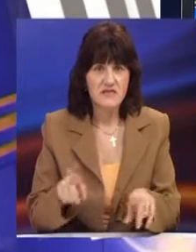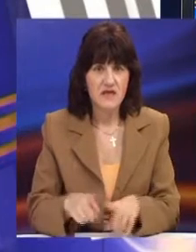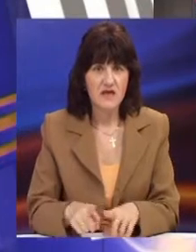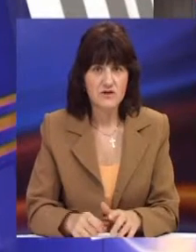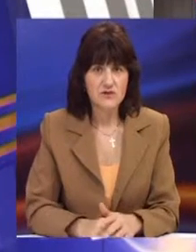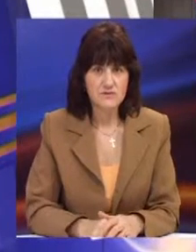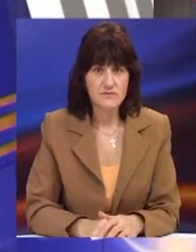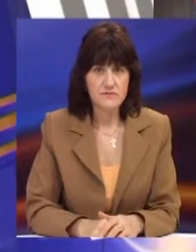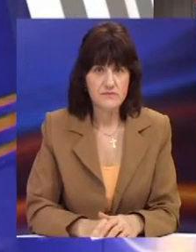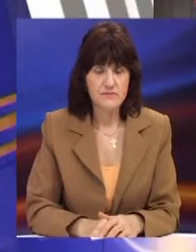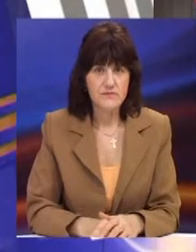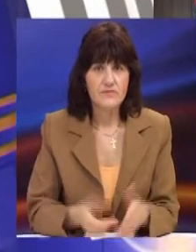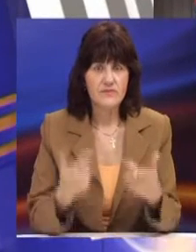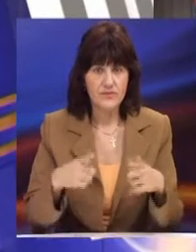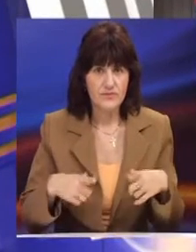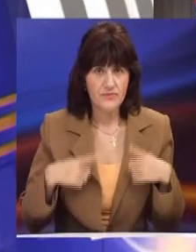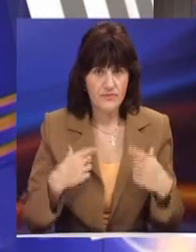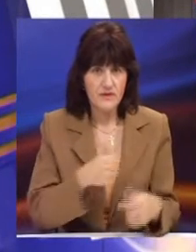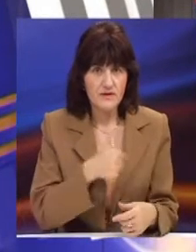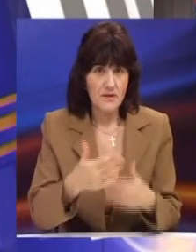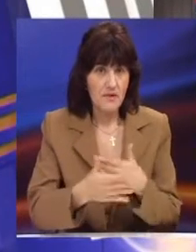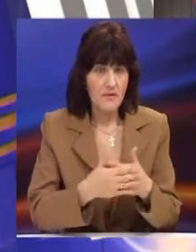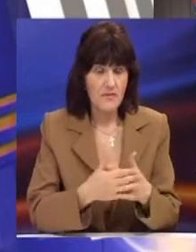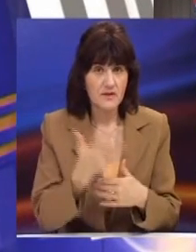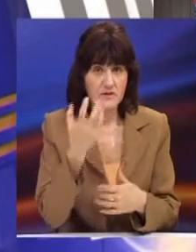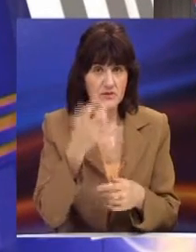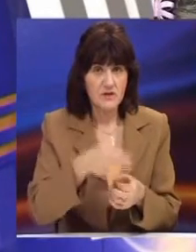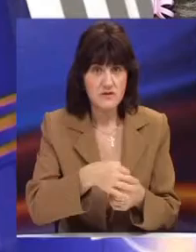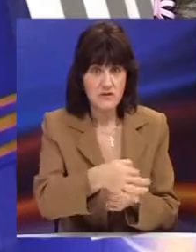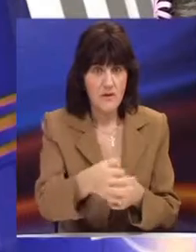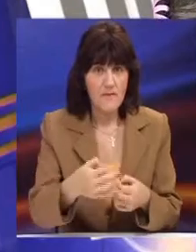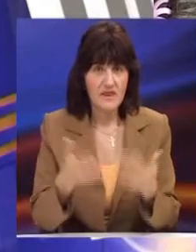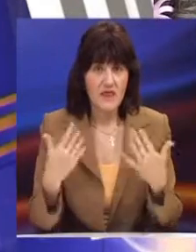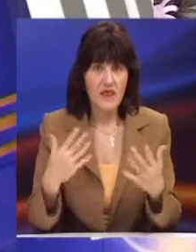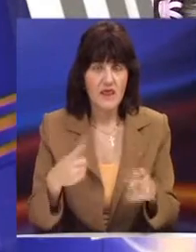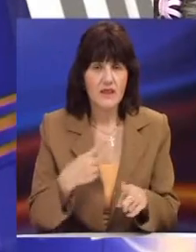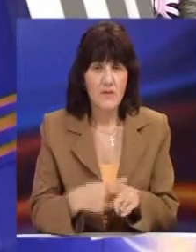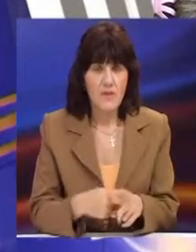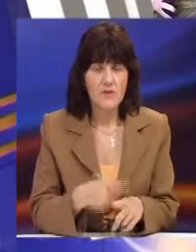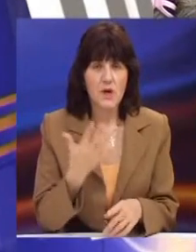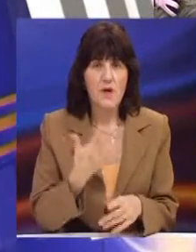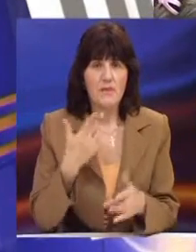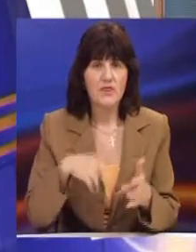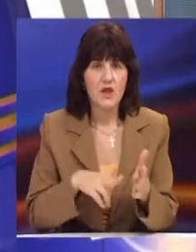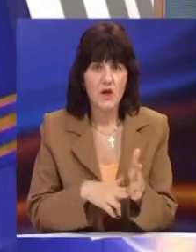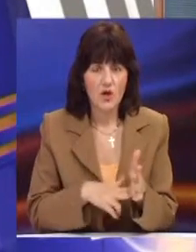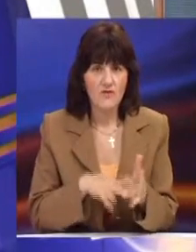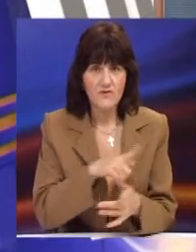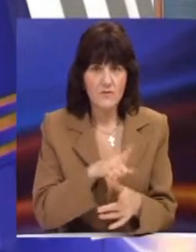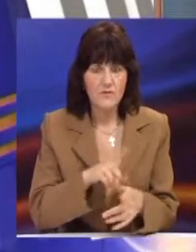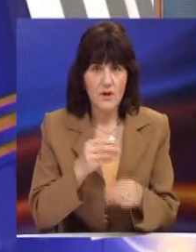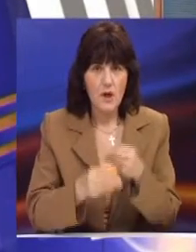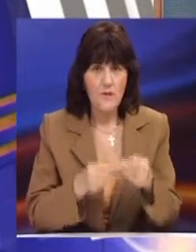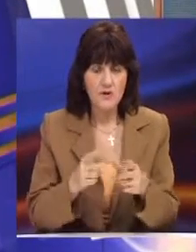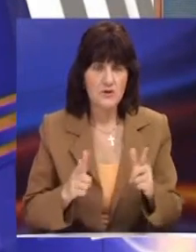tehničar. Iako žive na samo 400 metara od službe hitne medicinske pomoći, 5. novembra na dolazak lekarske ekipe